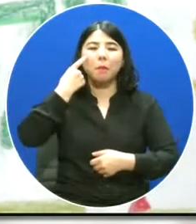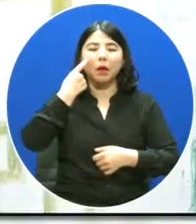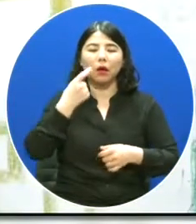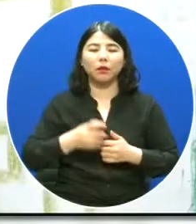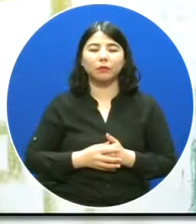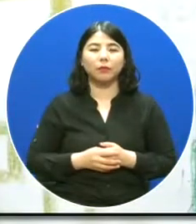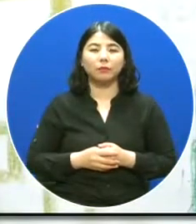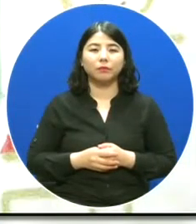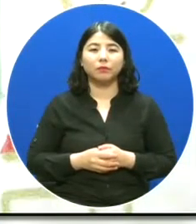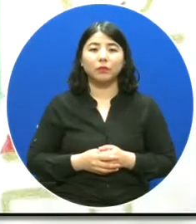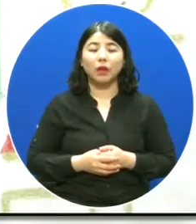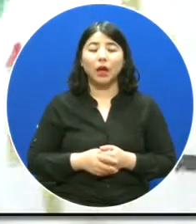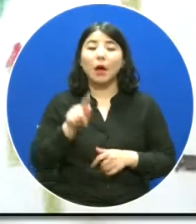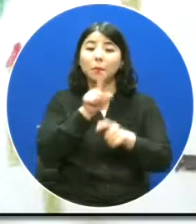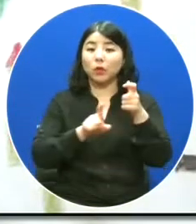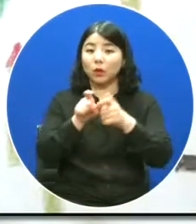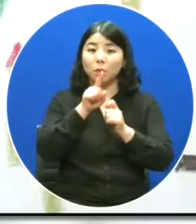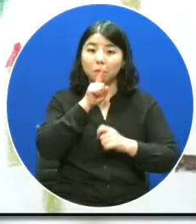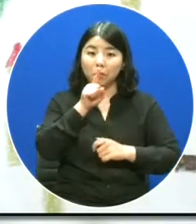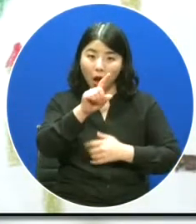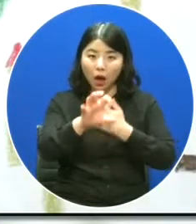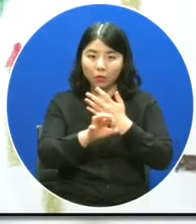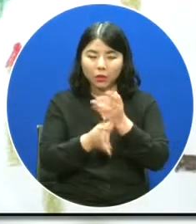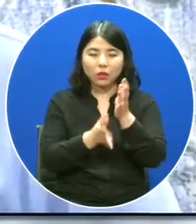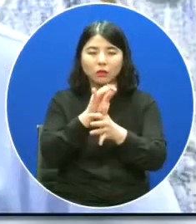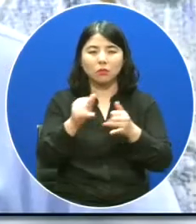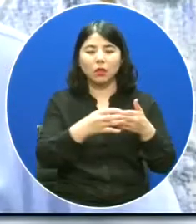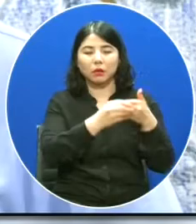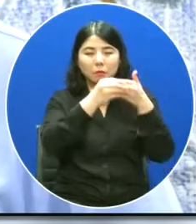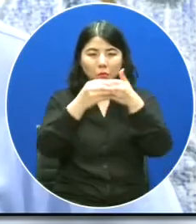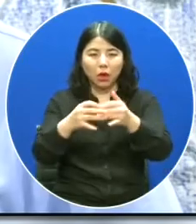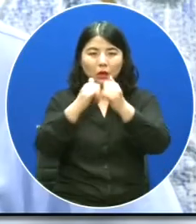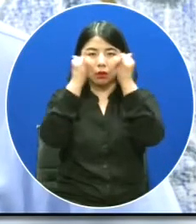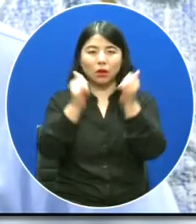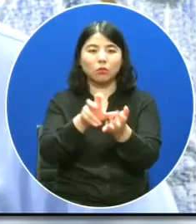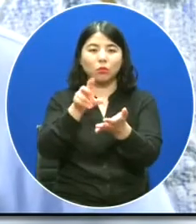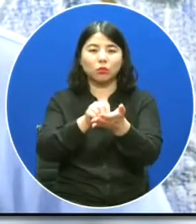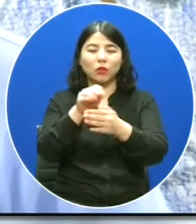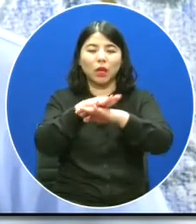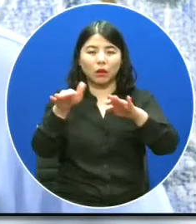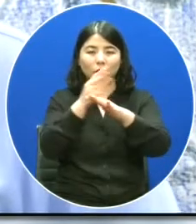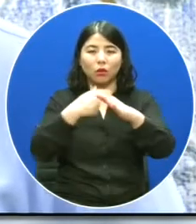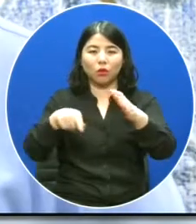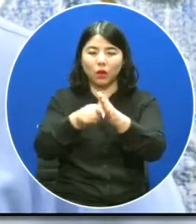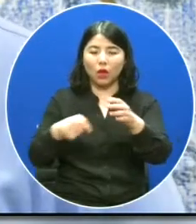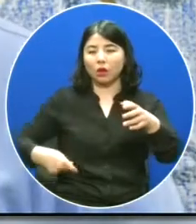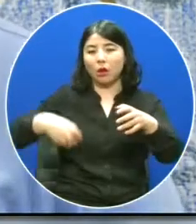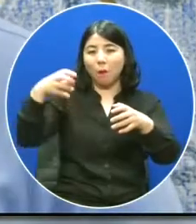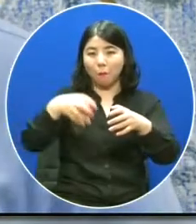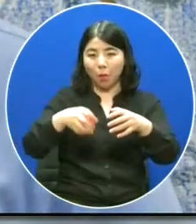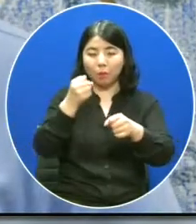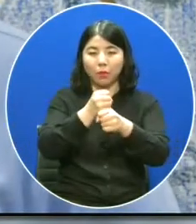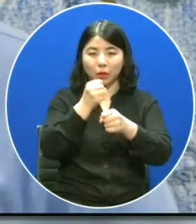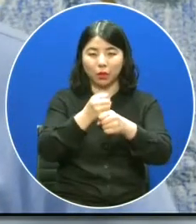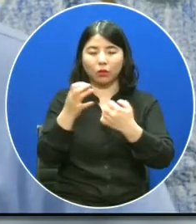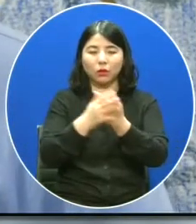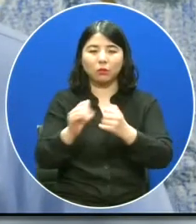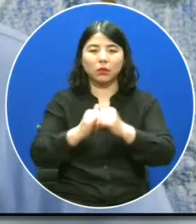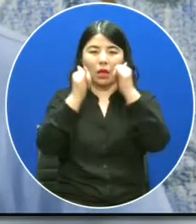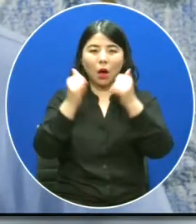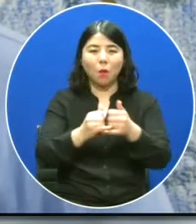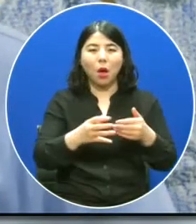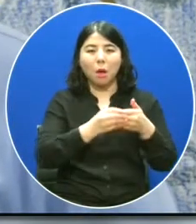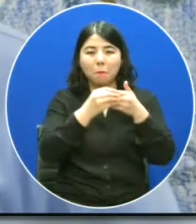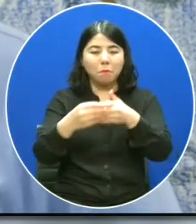것이었습니다. 다시 말하면 시민주도로 사회 문제를 해결하기 위해 협업 플랫폼을 꾸림으로써 사회